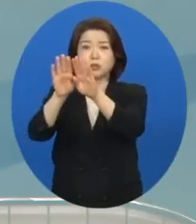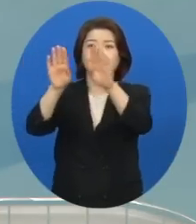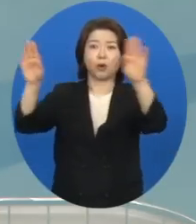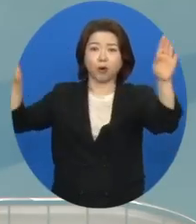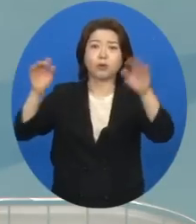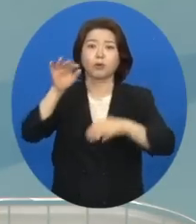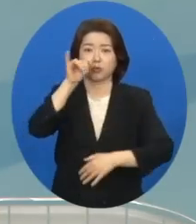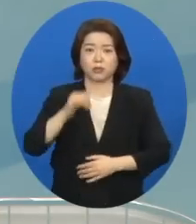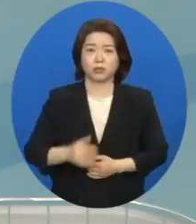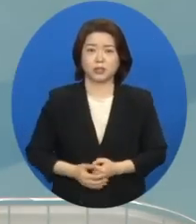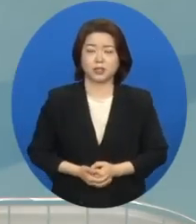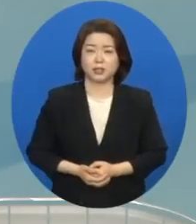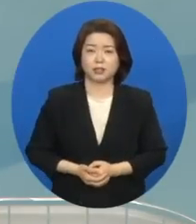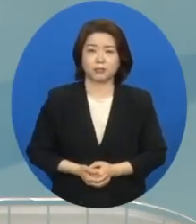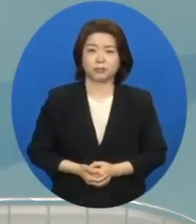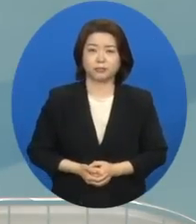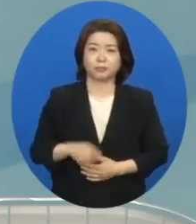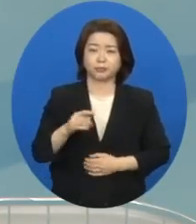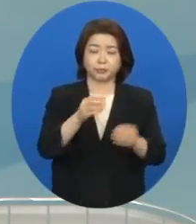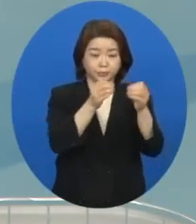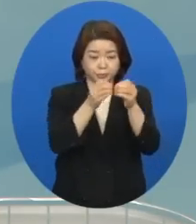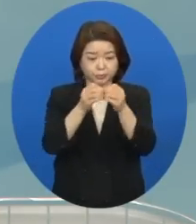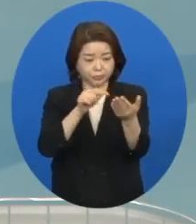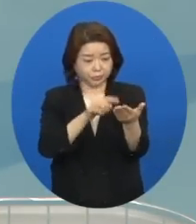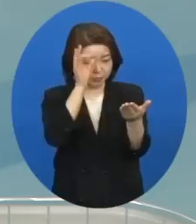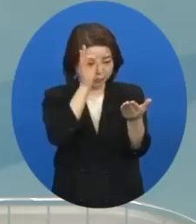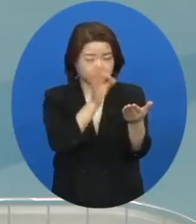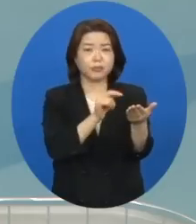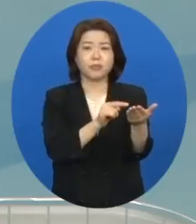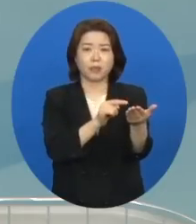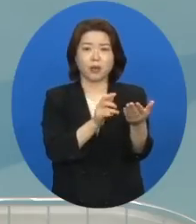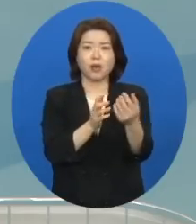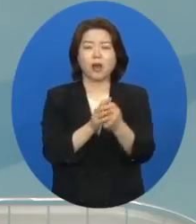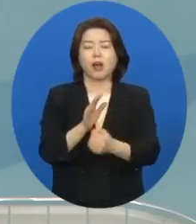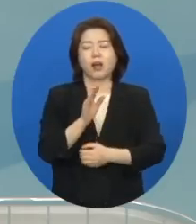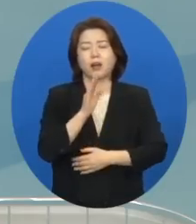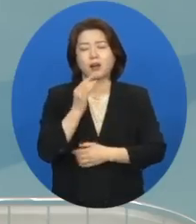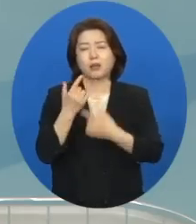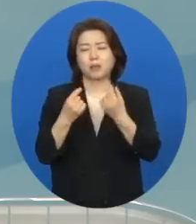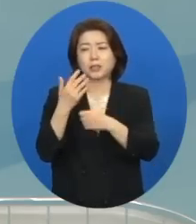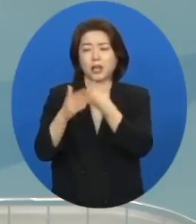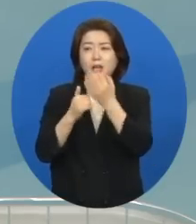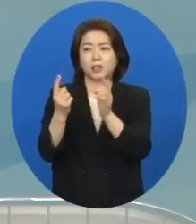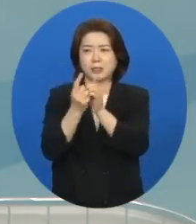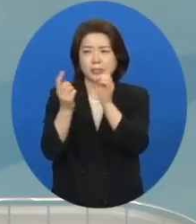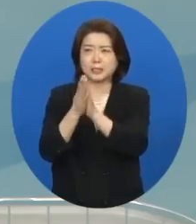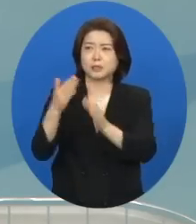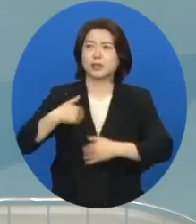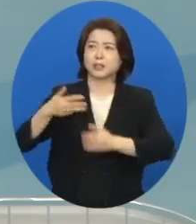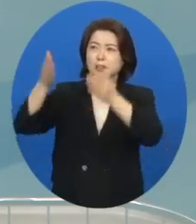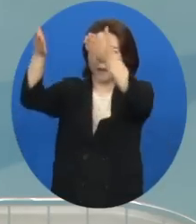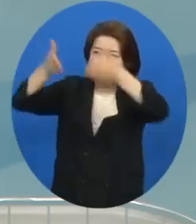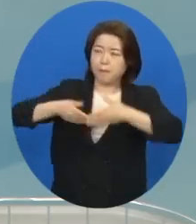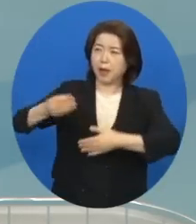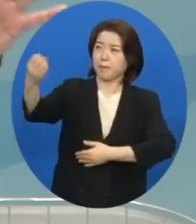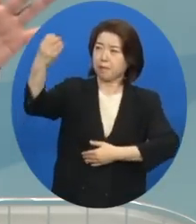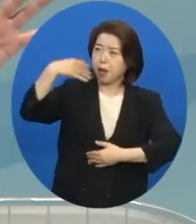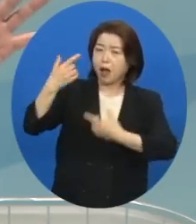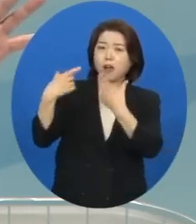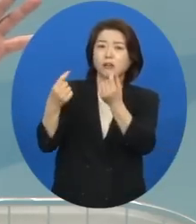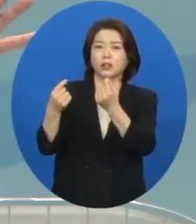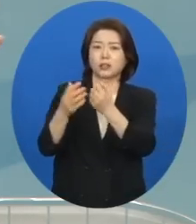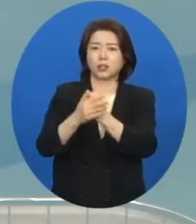것. 그 구절을 읽고 마치 하나님이 저에게 직접 말씀하신 것 같아요.